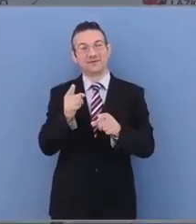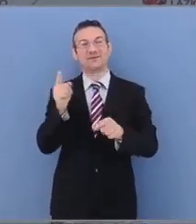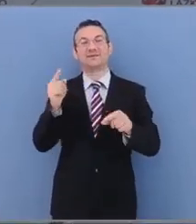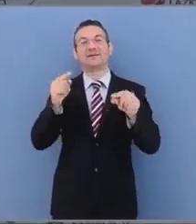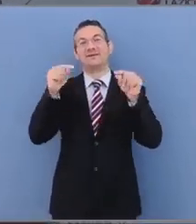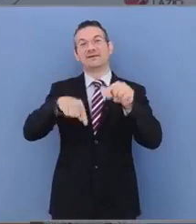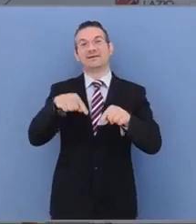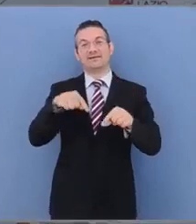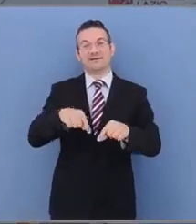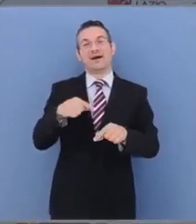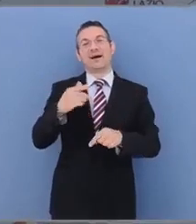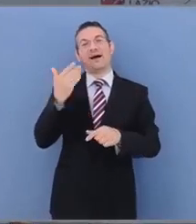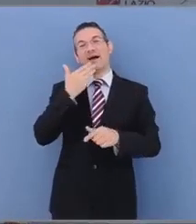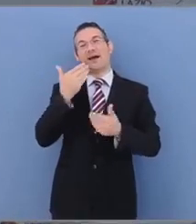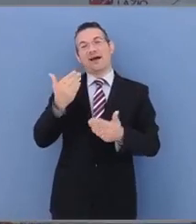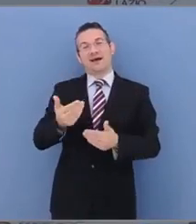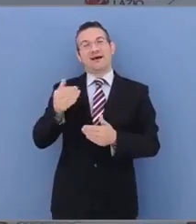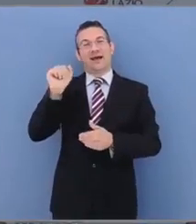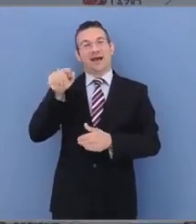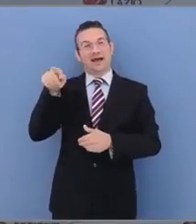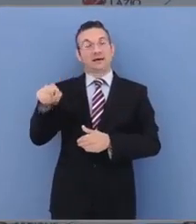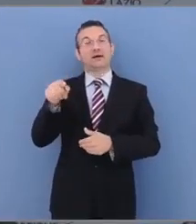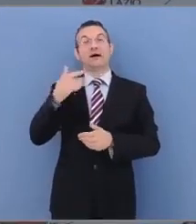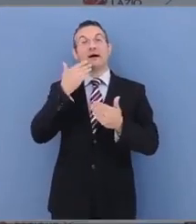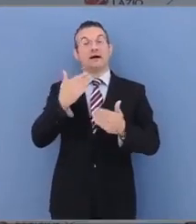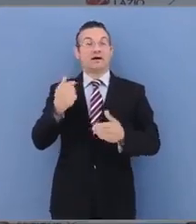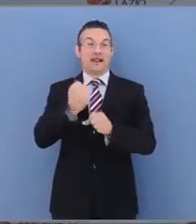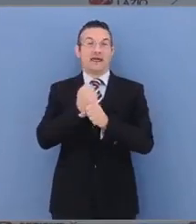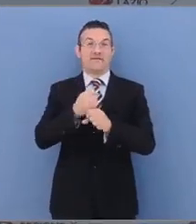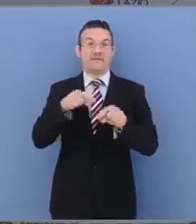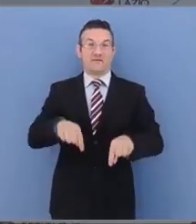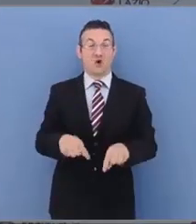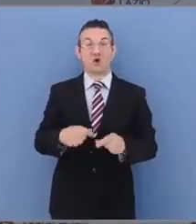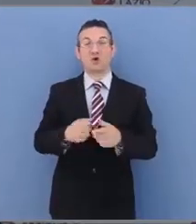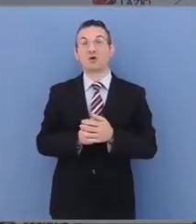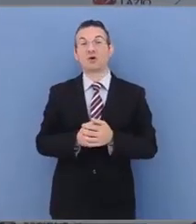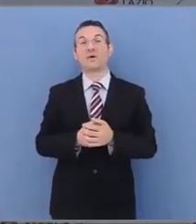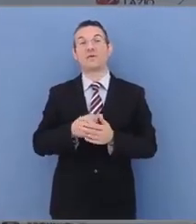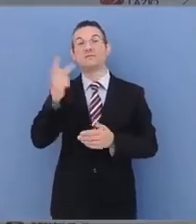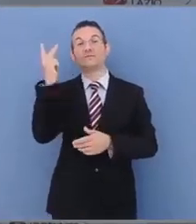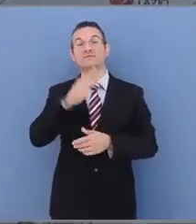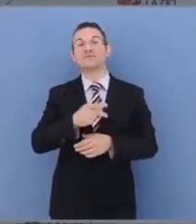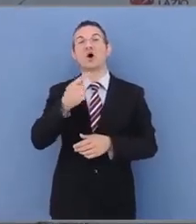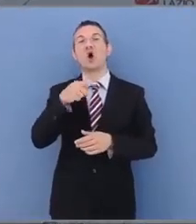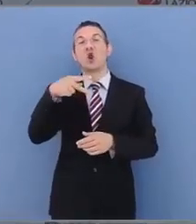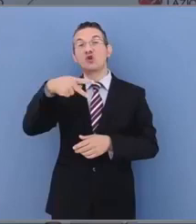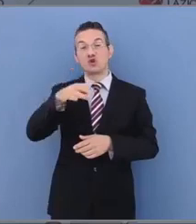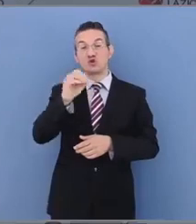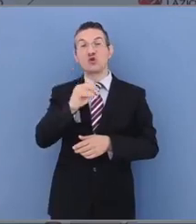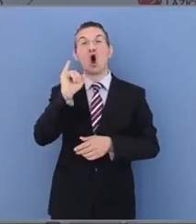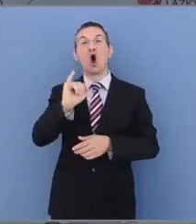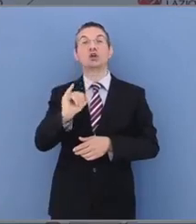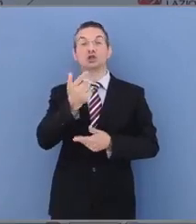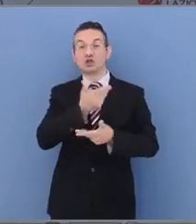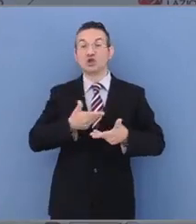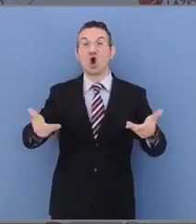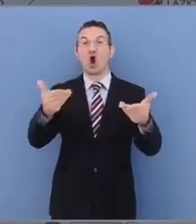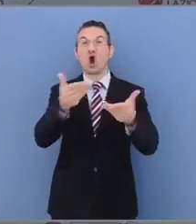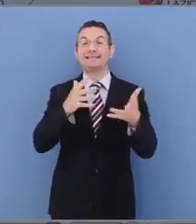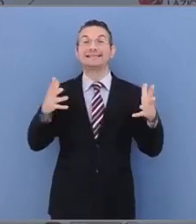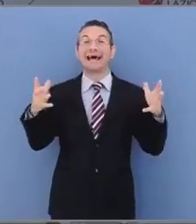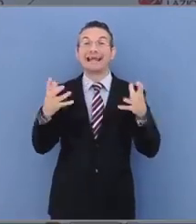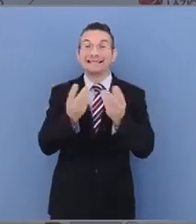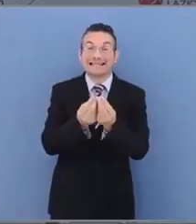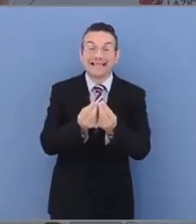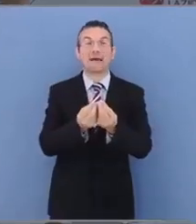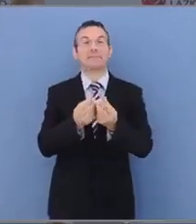e quindi oggi farò io questo lavoro. Però veramente è un noi che vince, è uno stare insieme che crea il cambiamento. Se riusciremo a